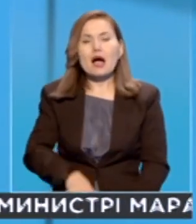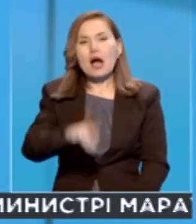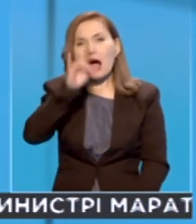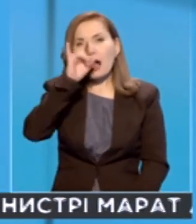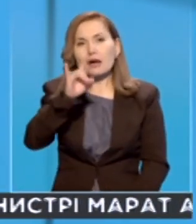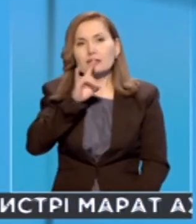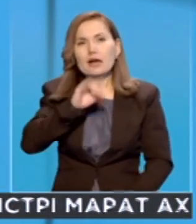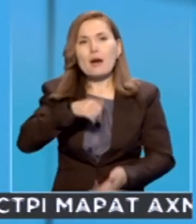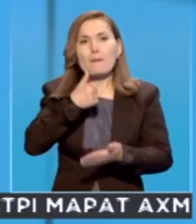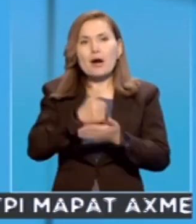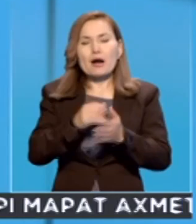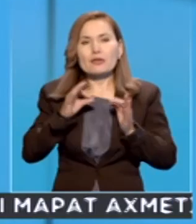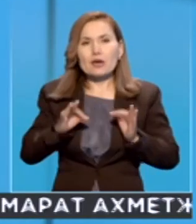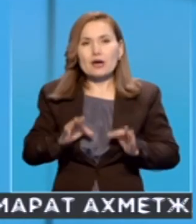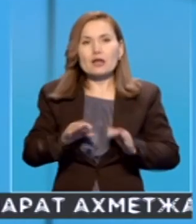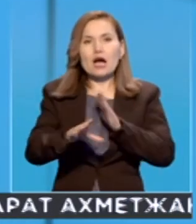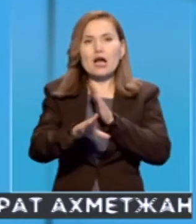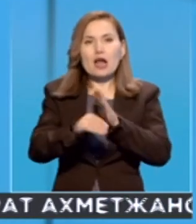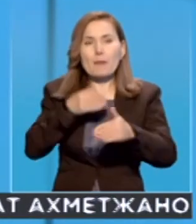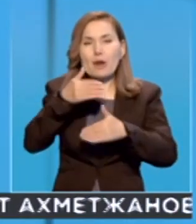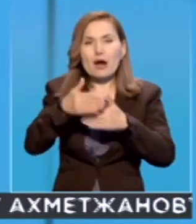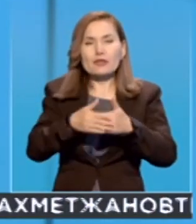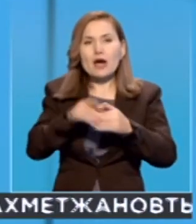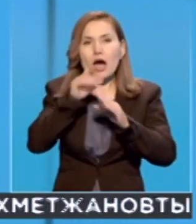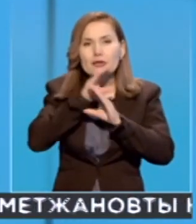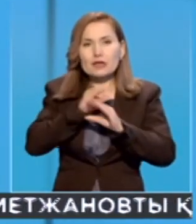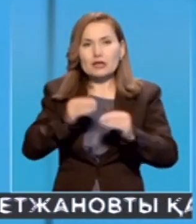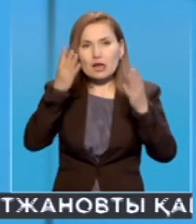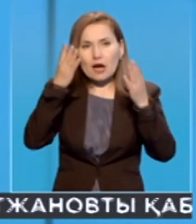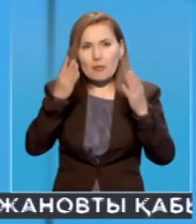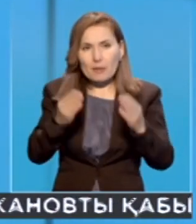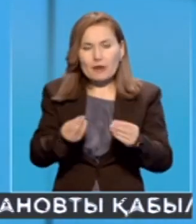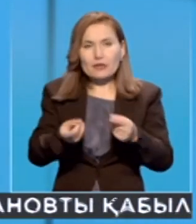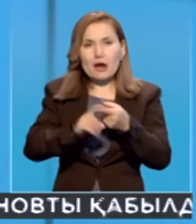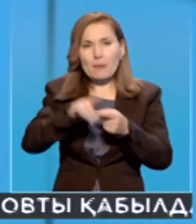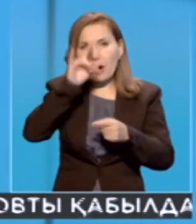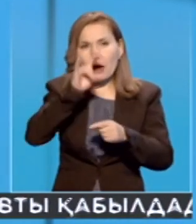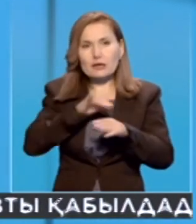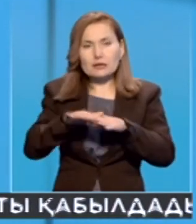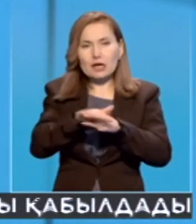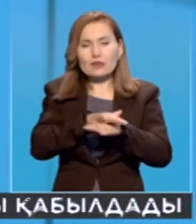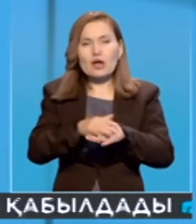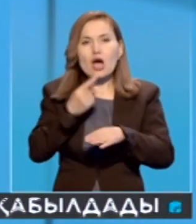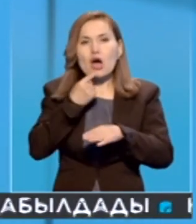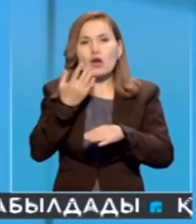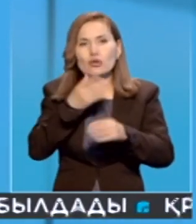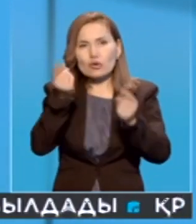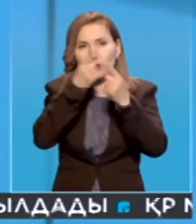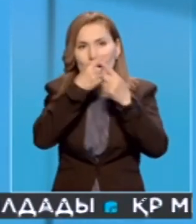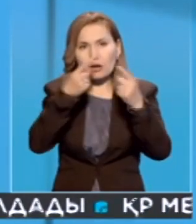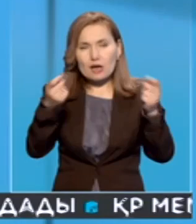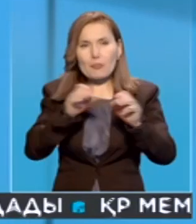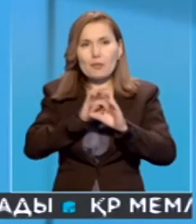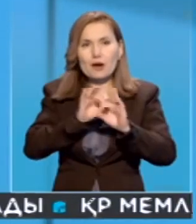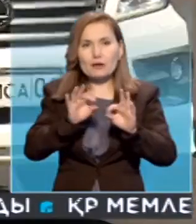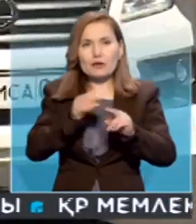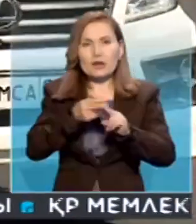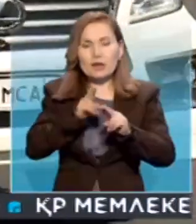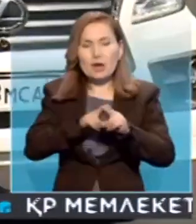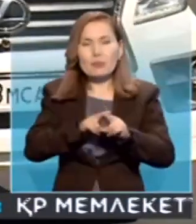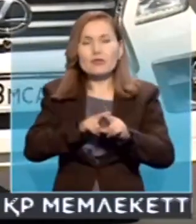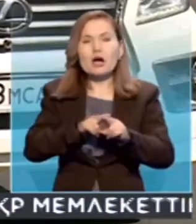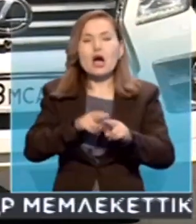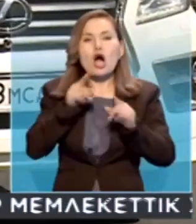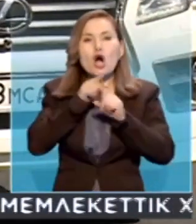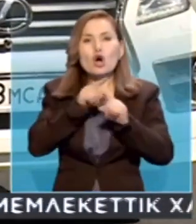Еліміздің бас прокуратурасы да референдум алдындағы тыныштық күніне байланысты қазақстандықтарға үндеу жолдады. Үгіт-насихаттың аяқталуымен қатар қоғамдық